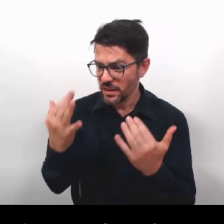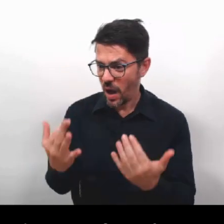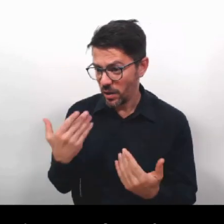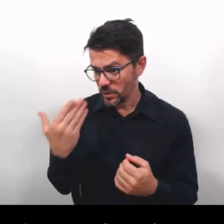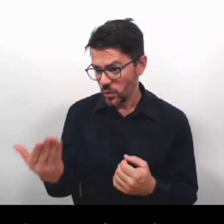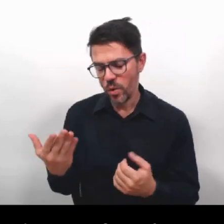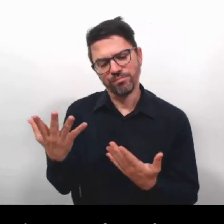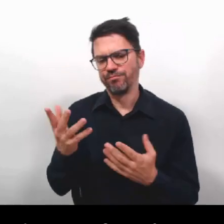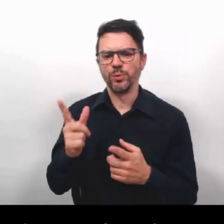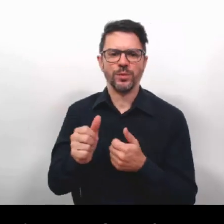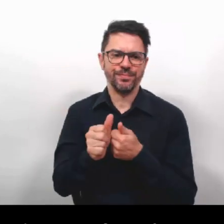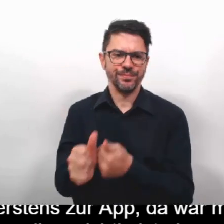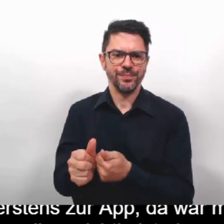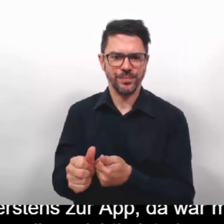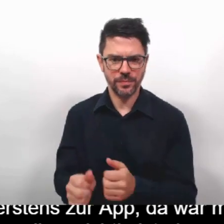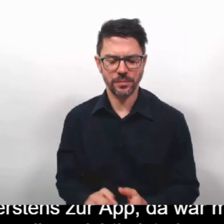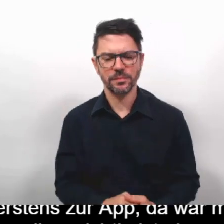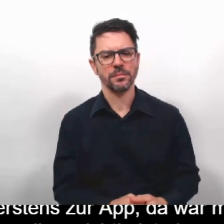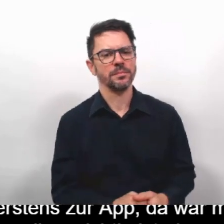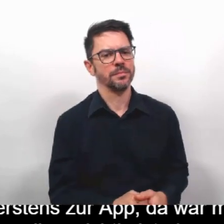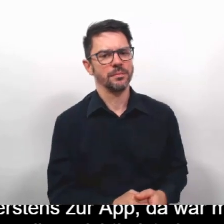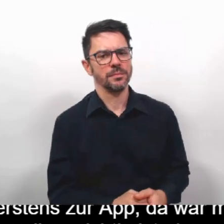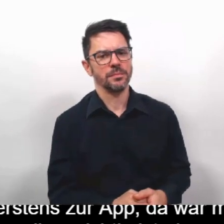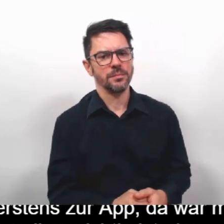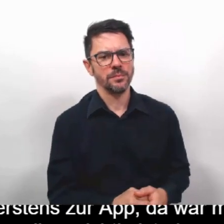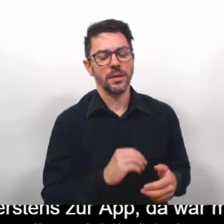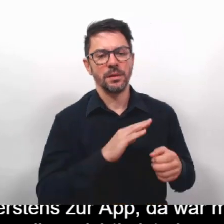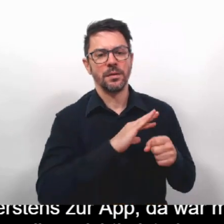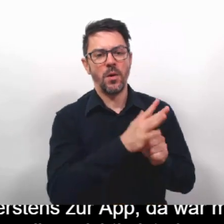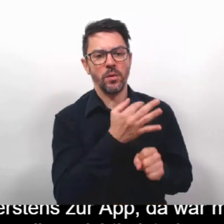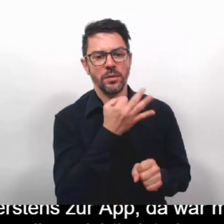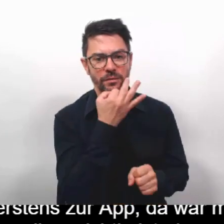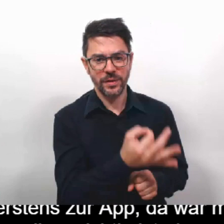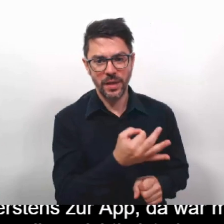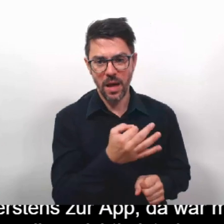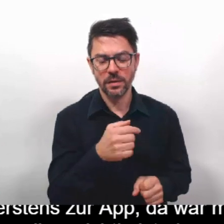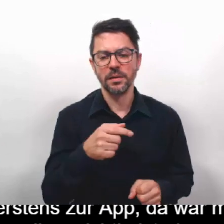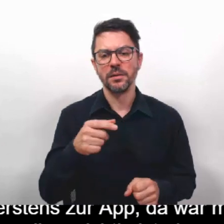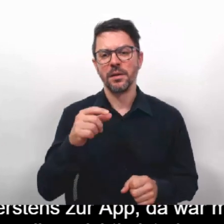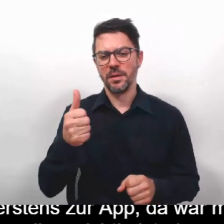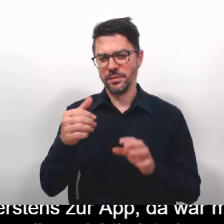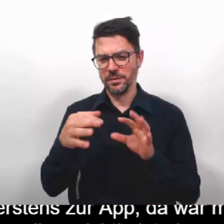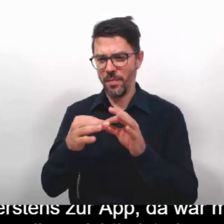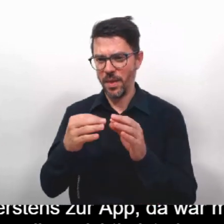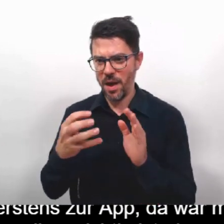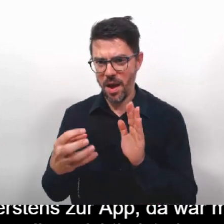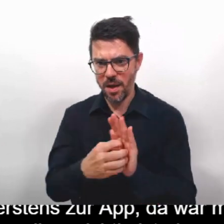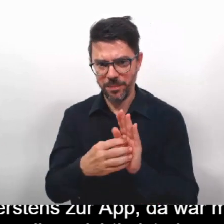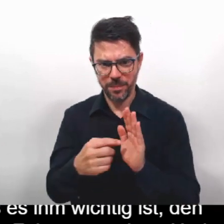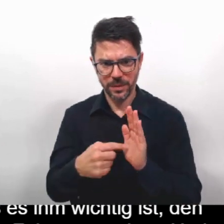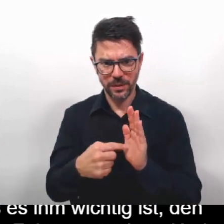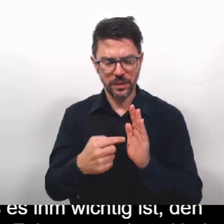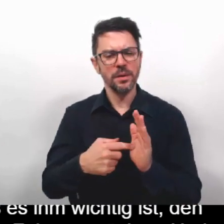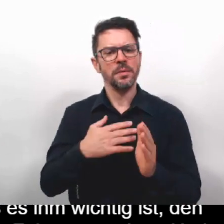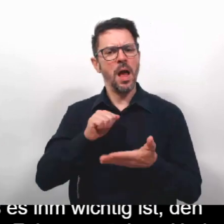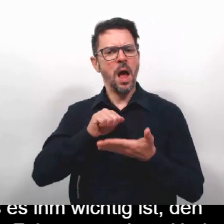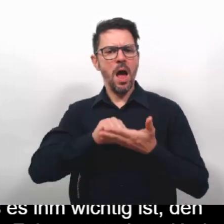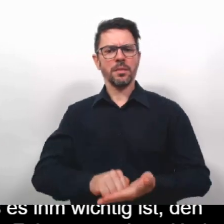sowieso auch jeden dritten Tag ein Update habe von der App, gehe ich davon aus, dass da ohnehin auch weiterentwickelt wird. Ich glaube